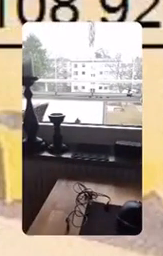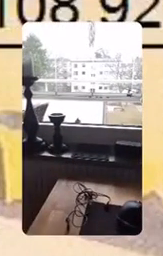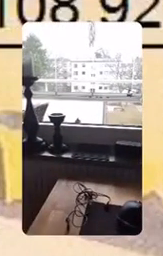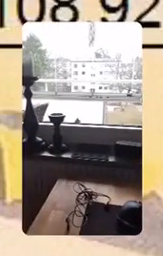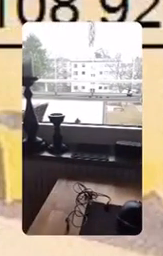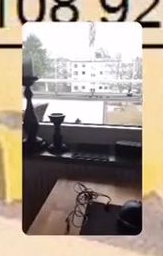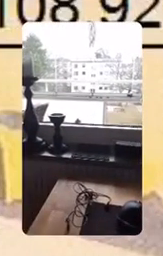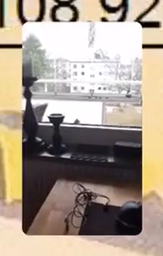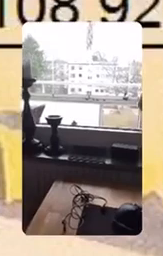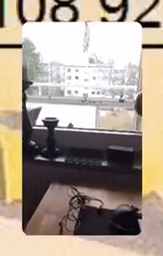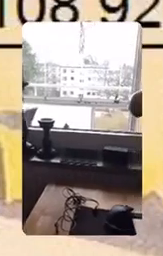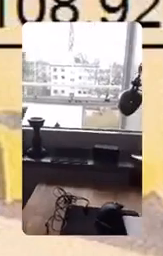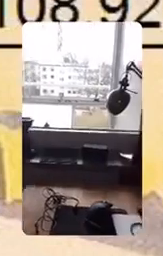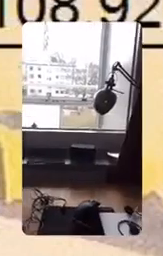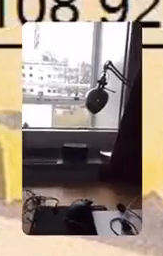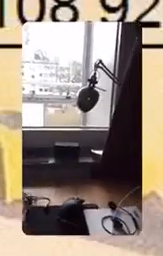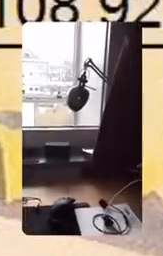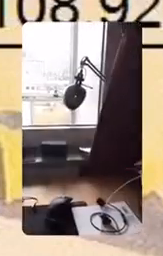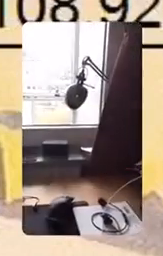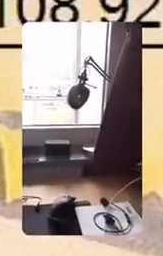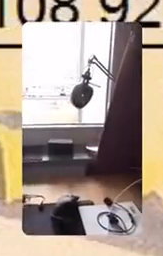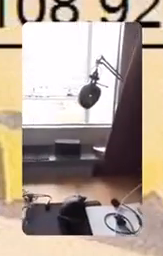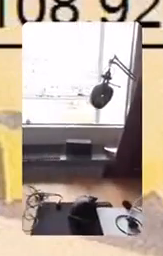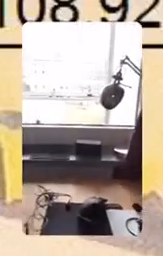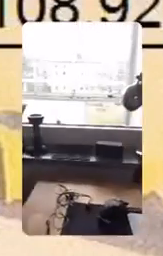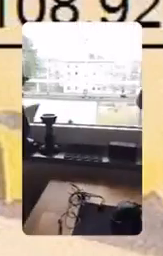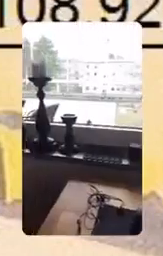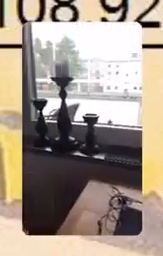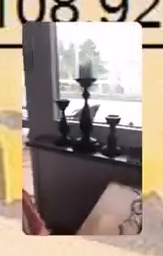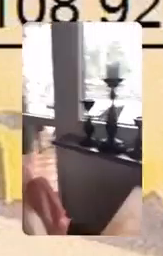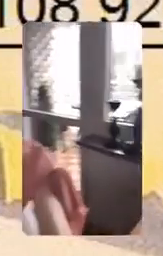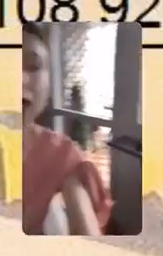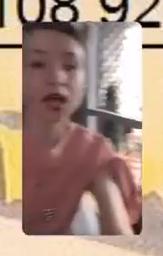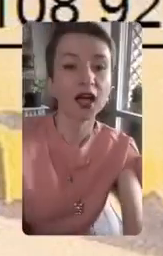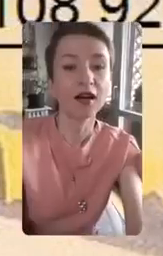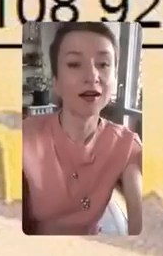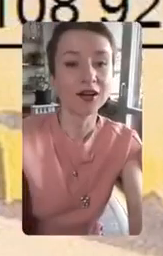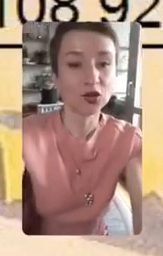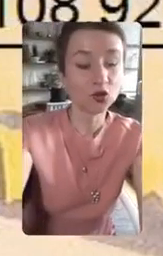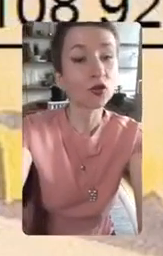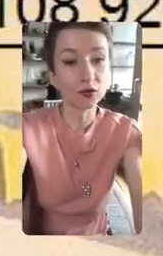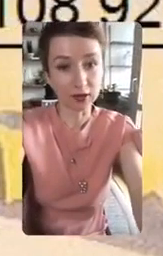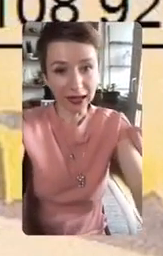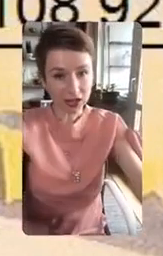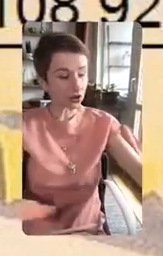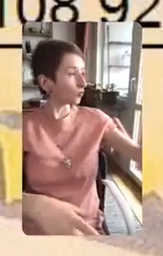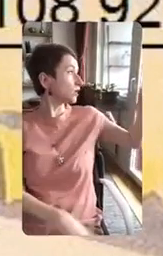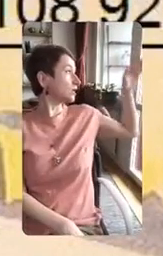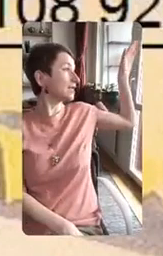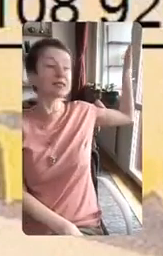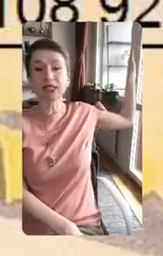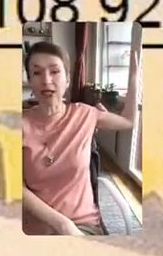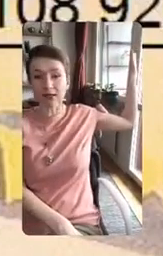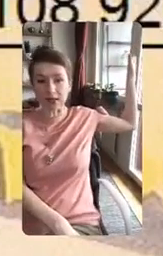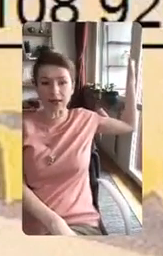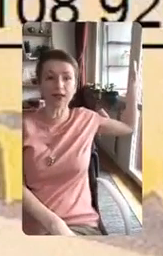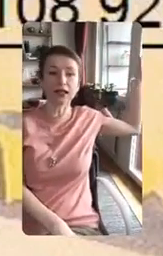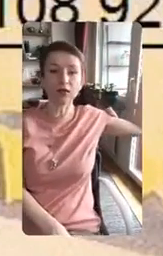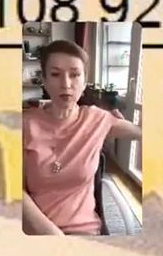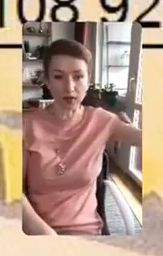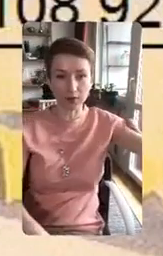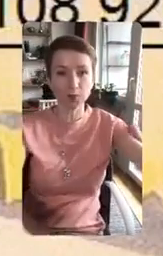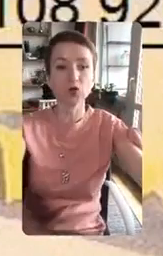домами огромное, ну как огромное, большое пространство. Но дальше, там не видно. Но дальше у нас здесь